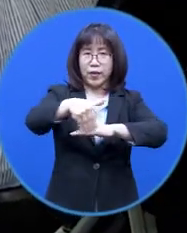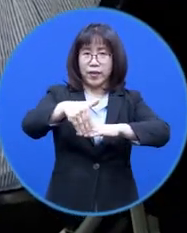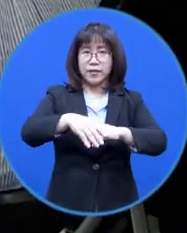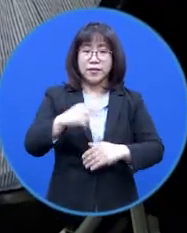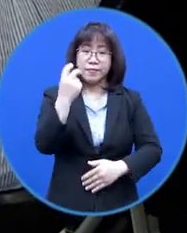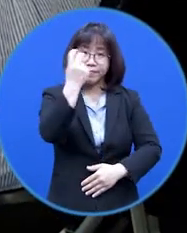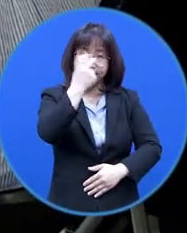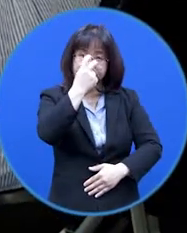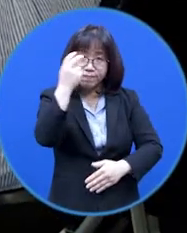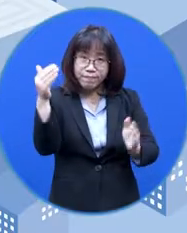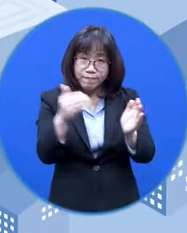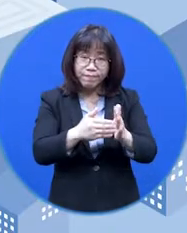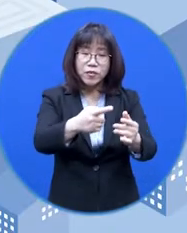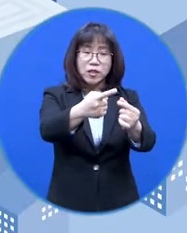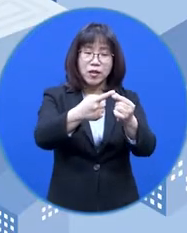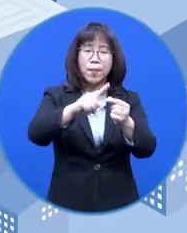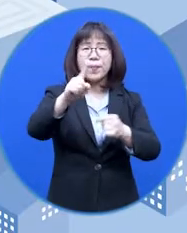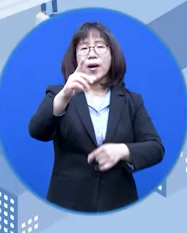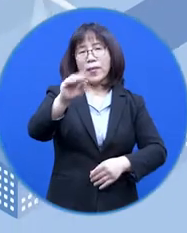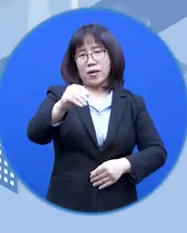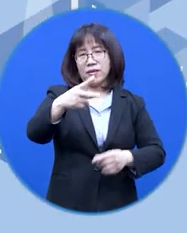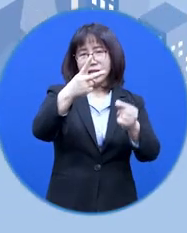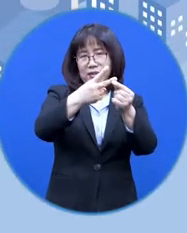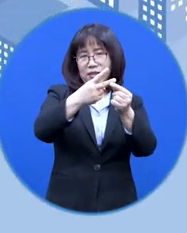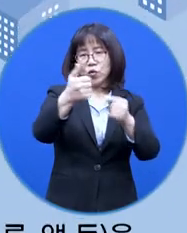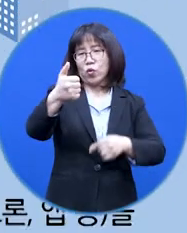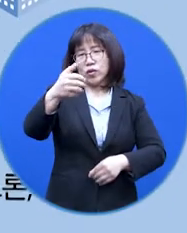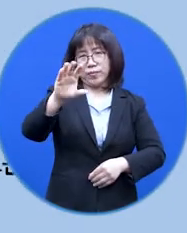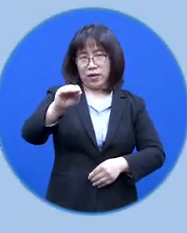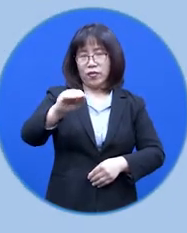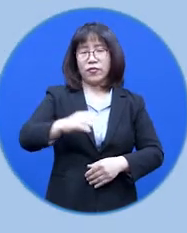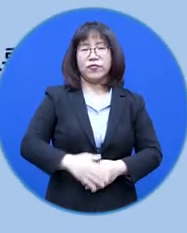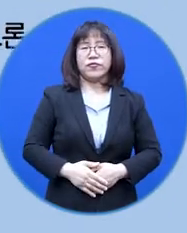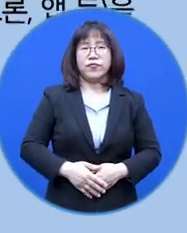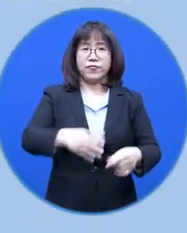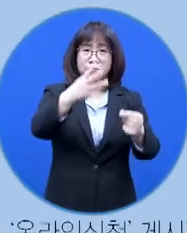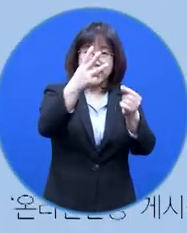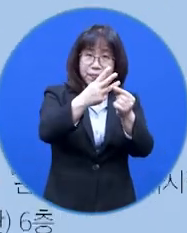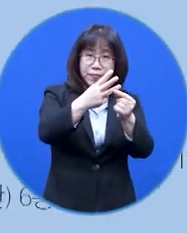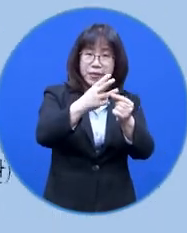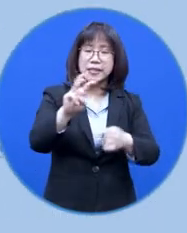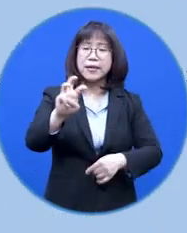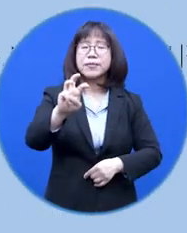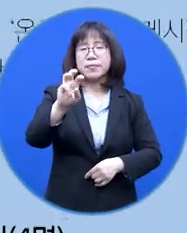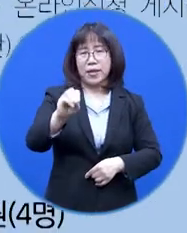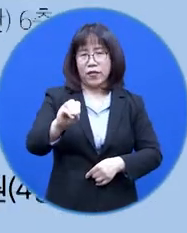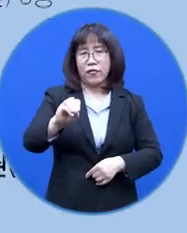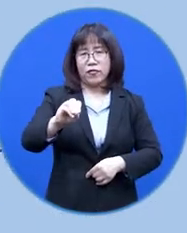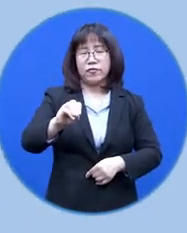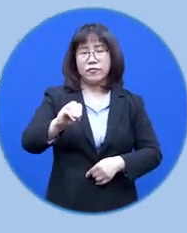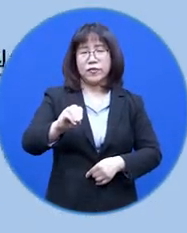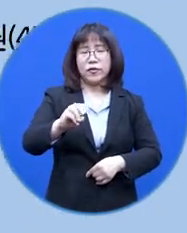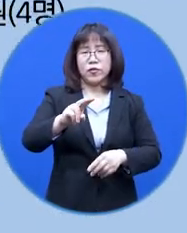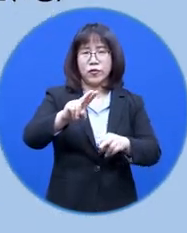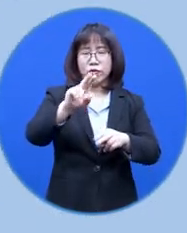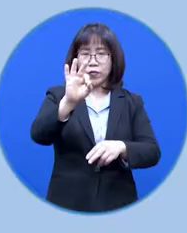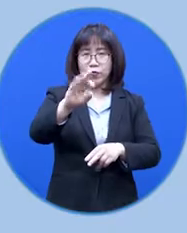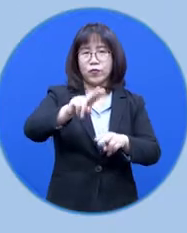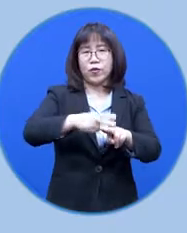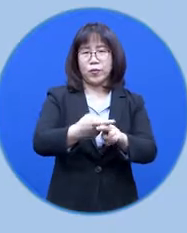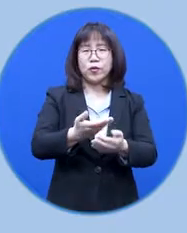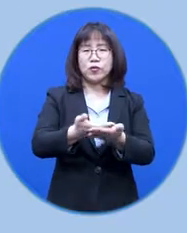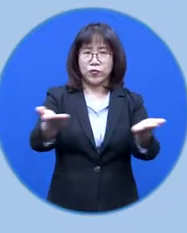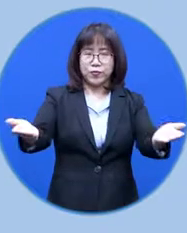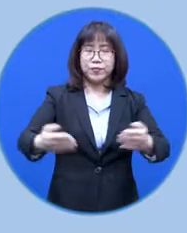선정할 예정입니다. 심사 결과에 따라 최우수상 100만 원, 우수상은 50만 원씩, 장려상은